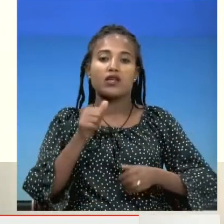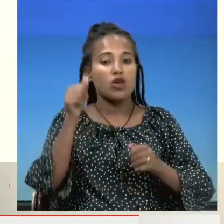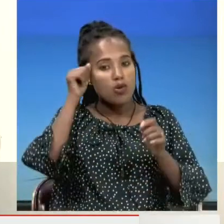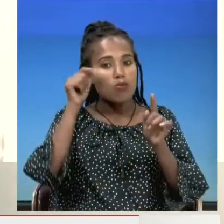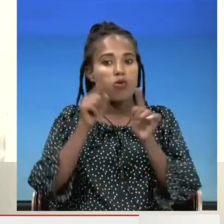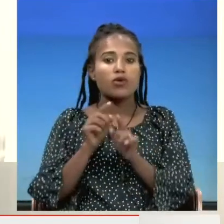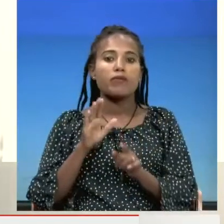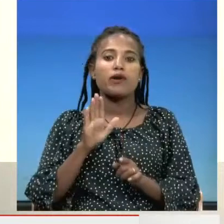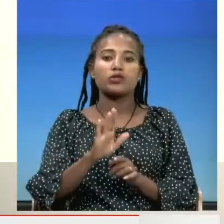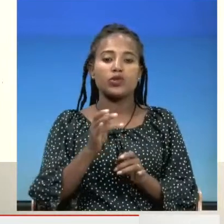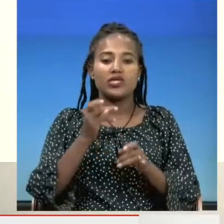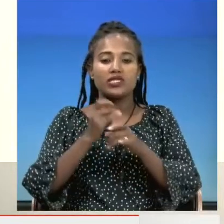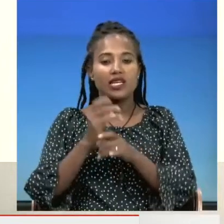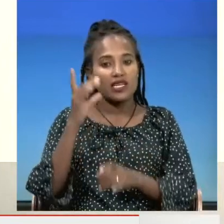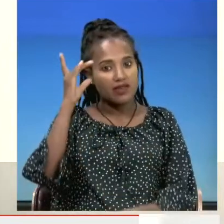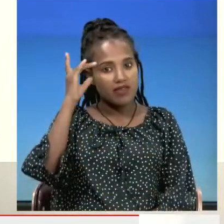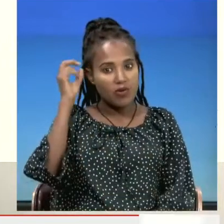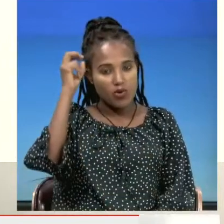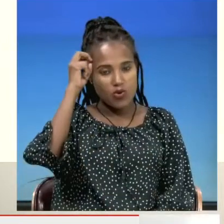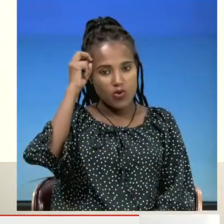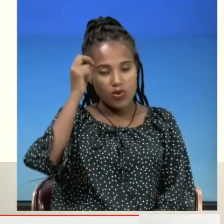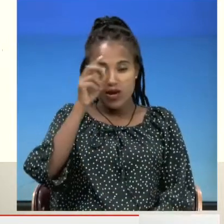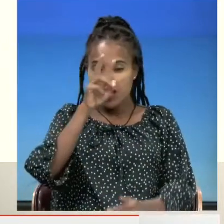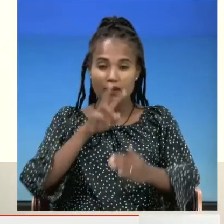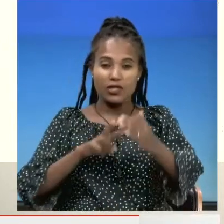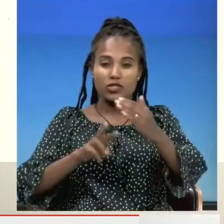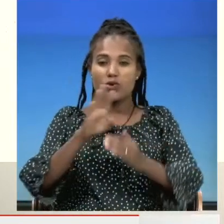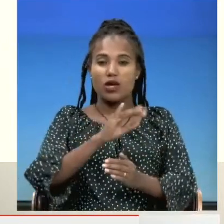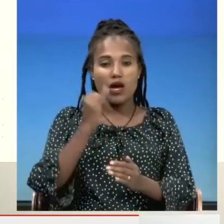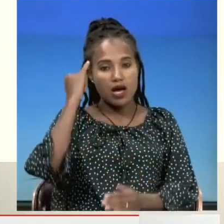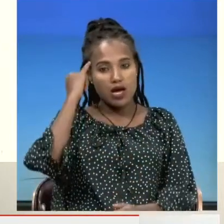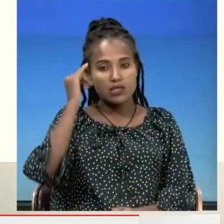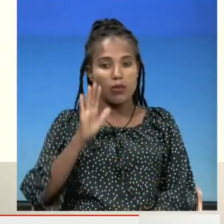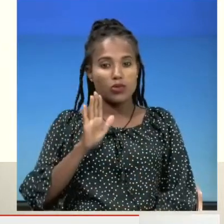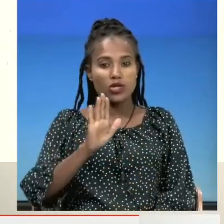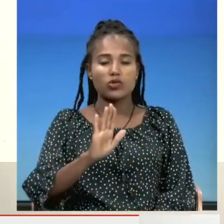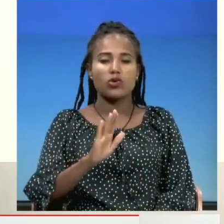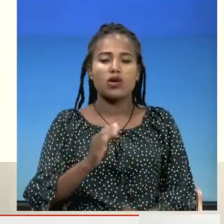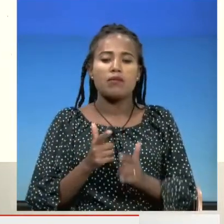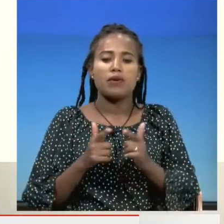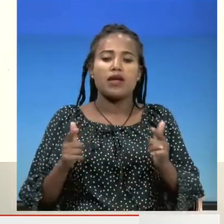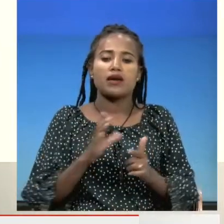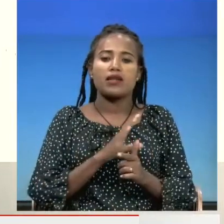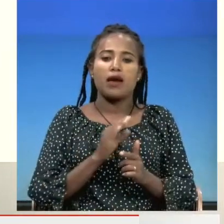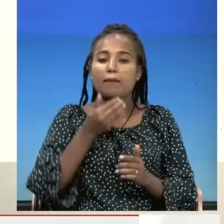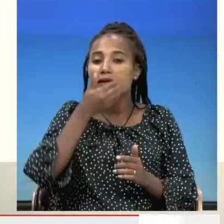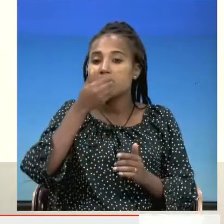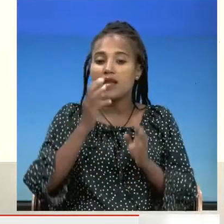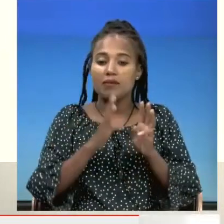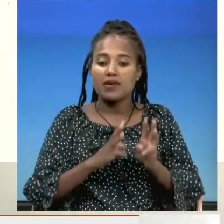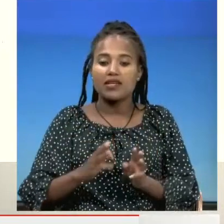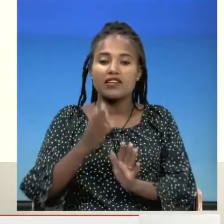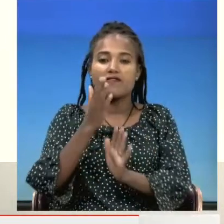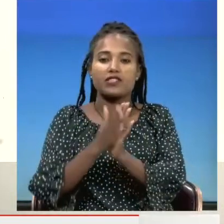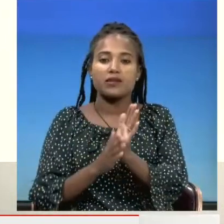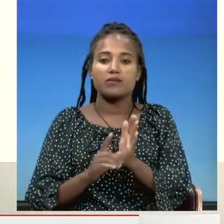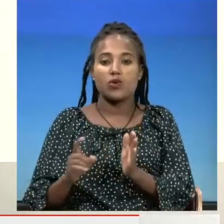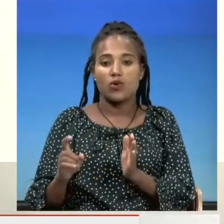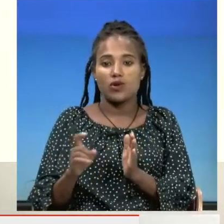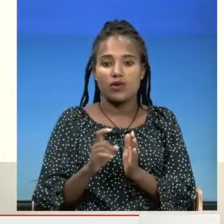በወንድማቸው ኢንጂነር ክፍሌ ሆሮ ህልማቸውና ሐሳቦቻቸው በላቀና በተሻለ መንገድ እንዲፈጸም